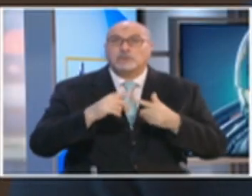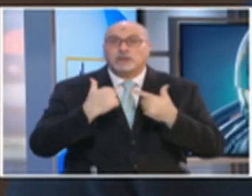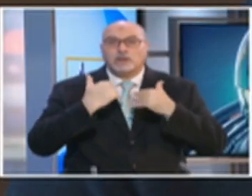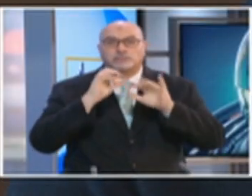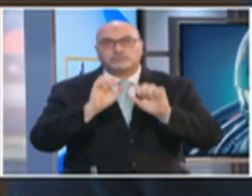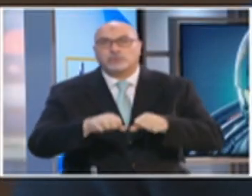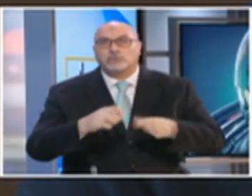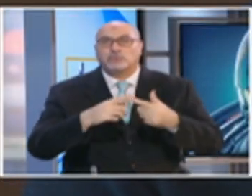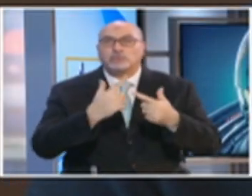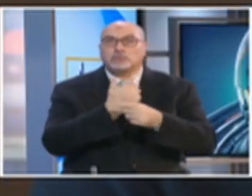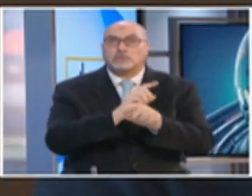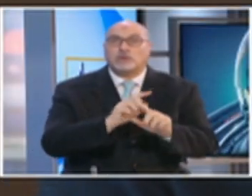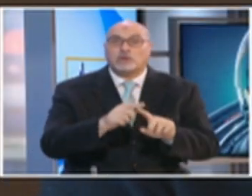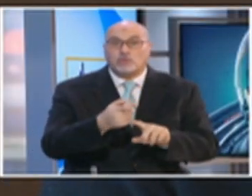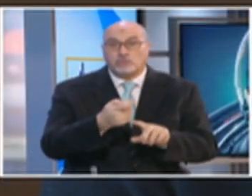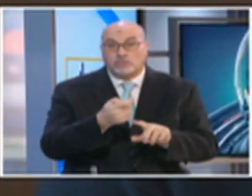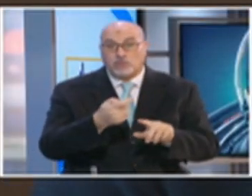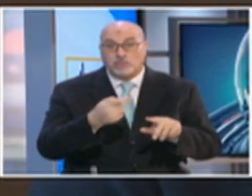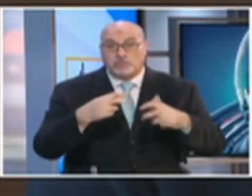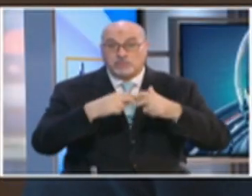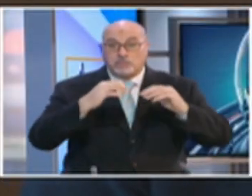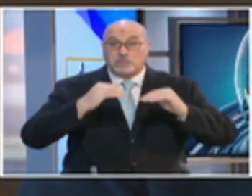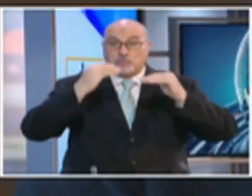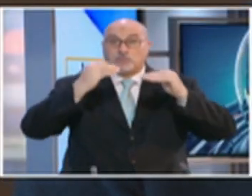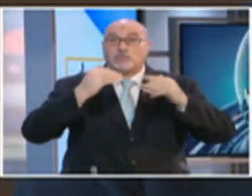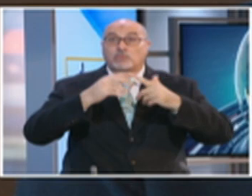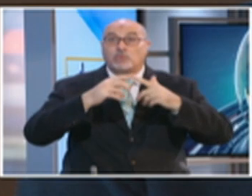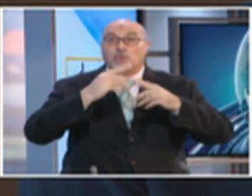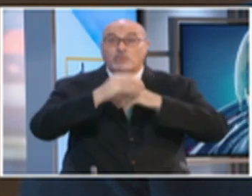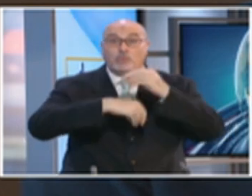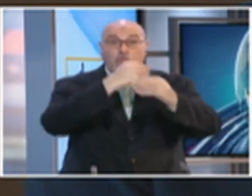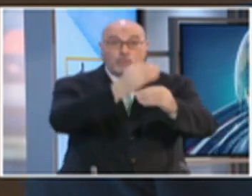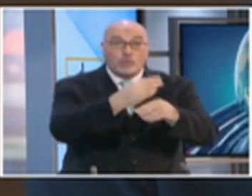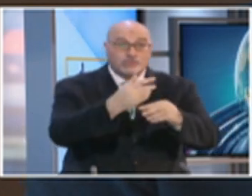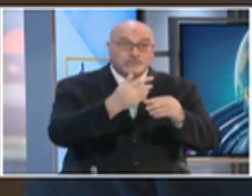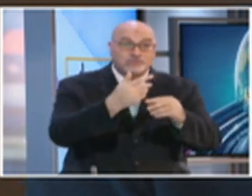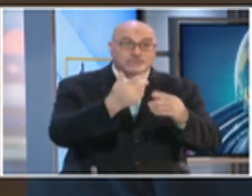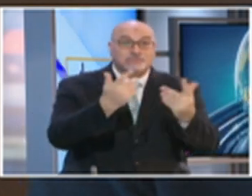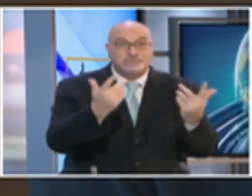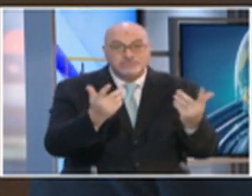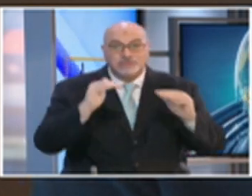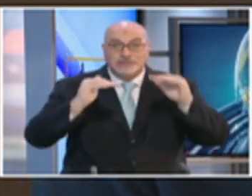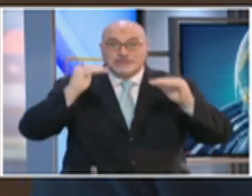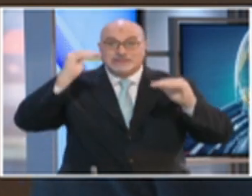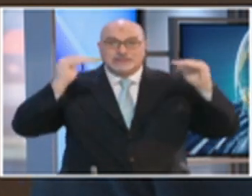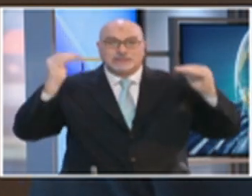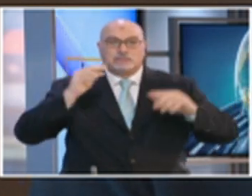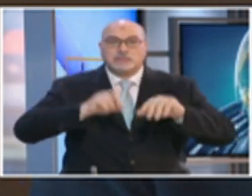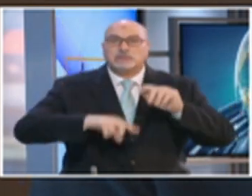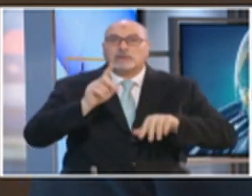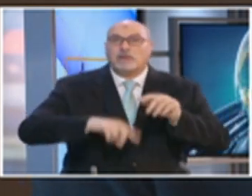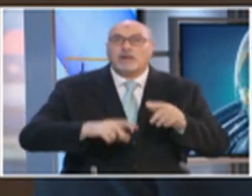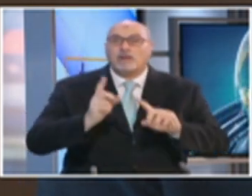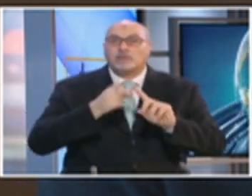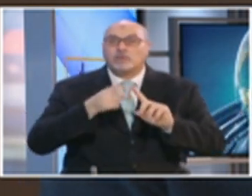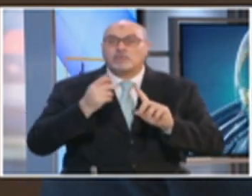باش نواجهوا تداعيات ارتفاع الاسعار على المستوى العالمي، اثر ارتفاع اولا المواد الاوليه في